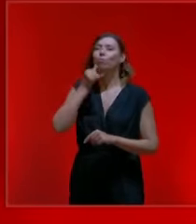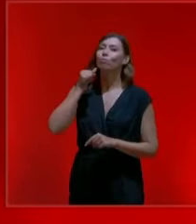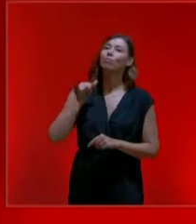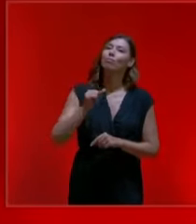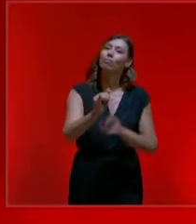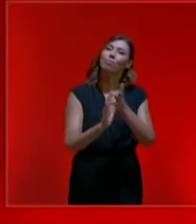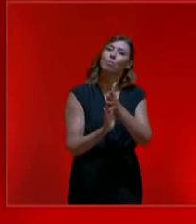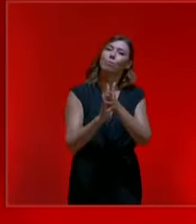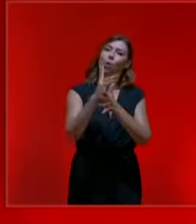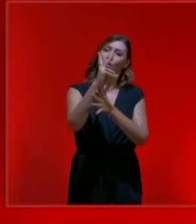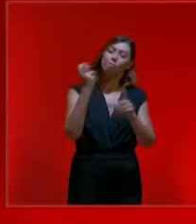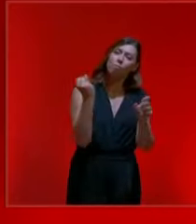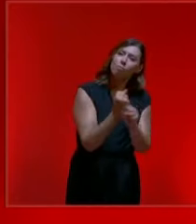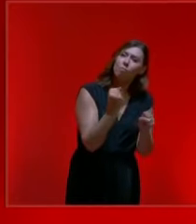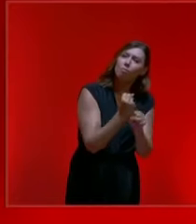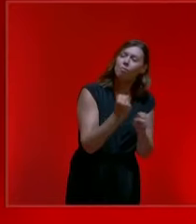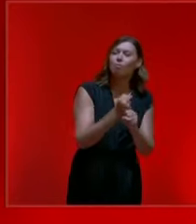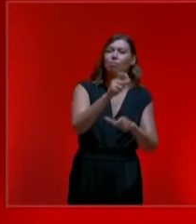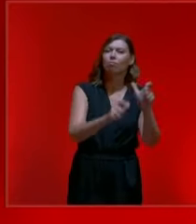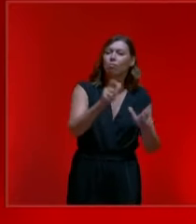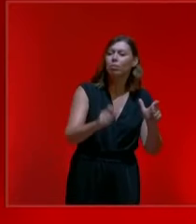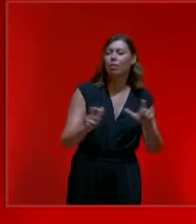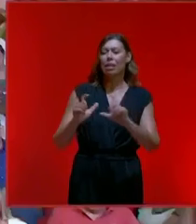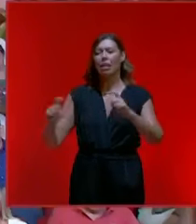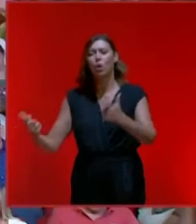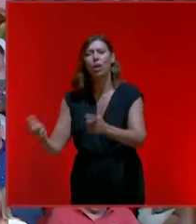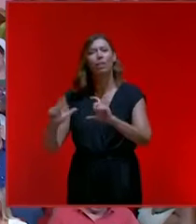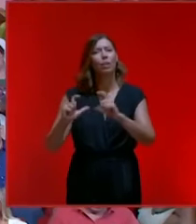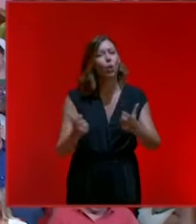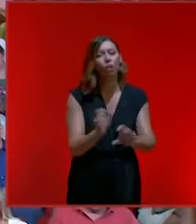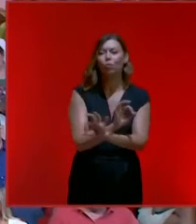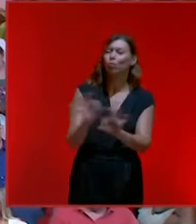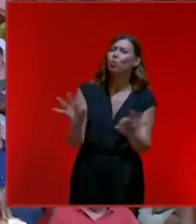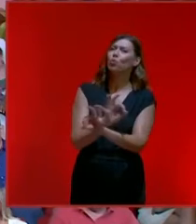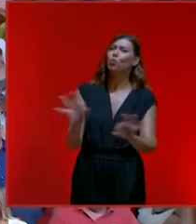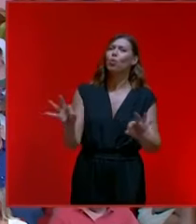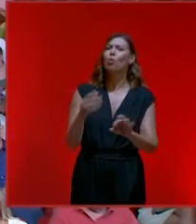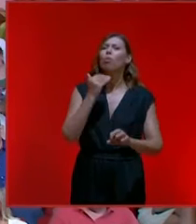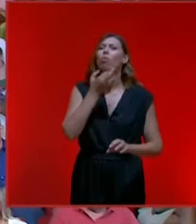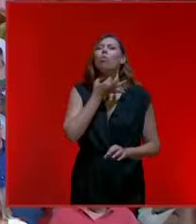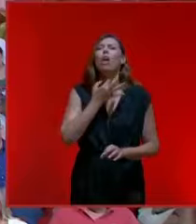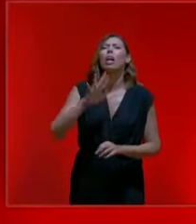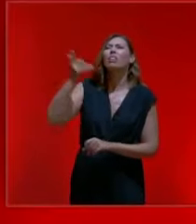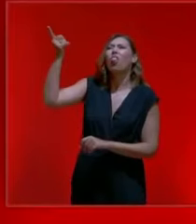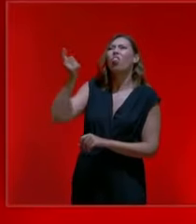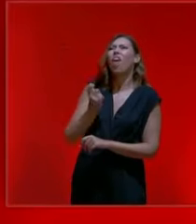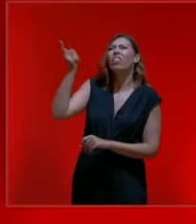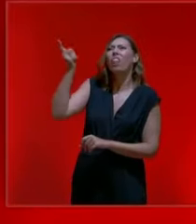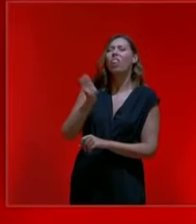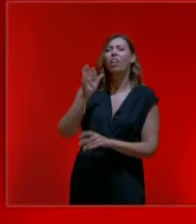οικογένειες, εργαζόμενοι και επιχειρήσεις θα μπορούν να τα βγάζουν πέρα χωρίς να υποθηκεύουν το μέλλον. Όπου η